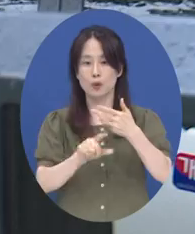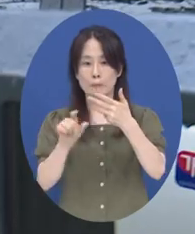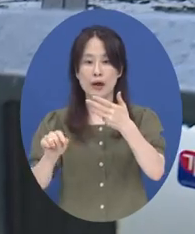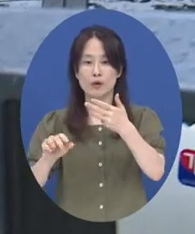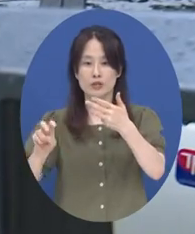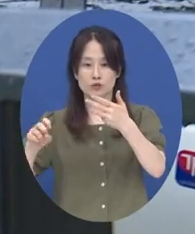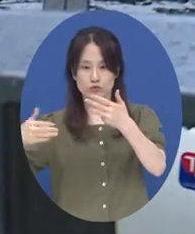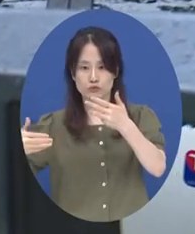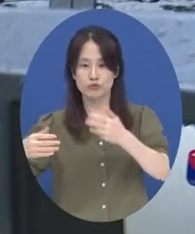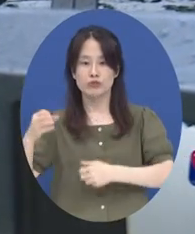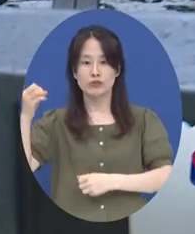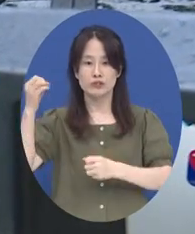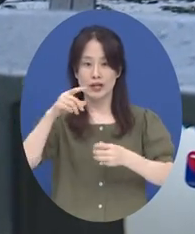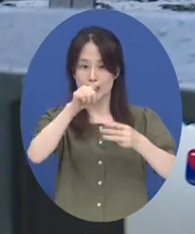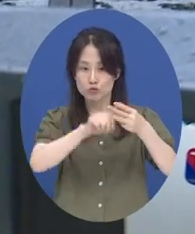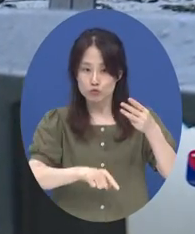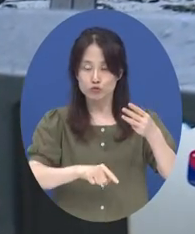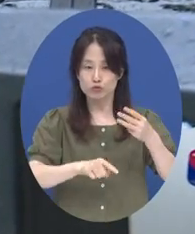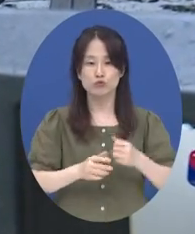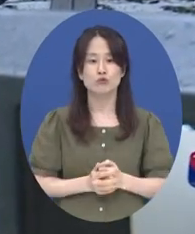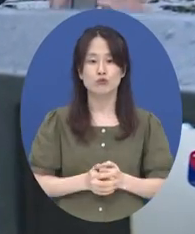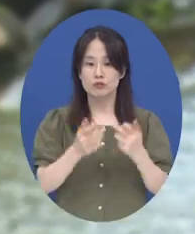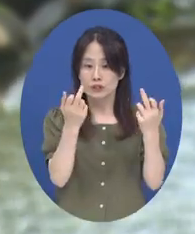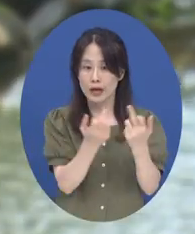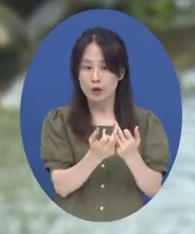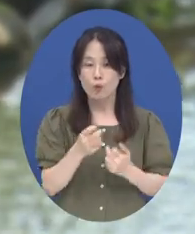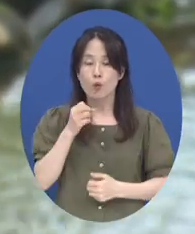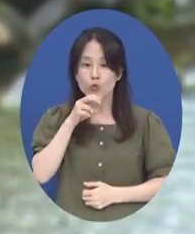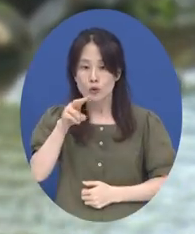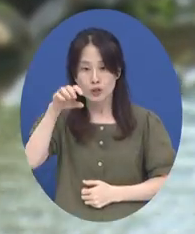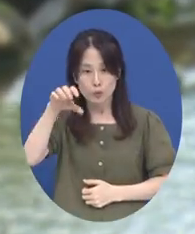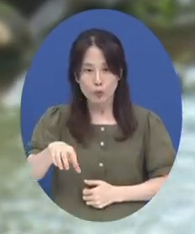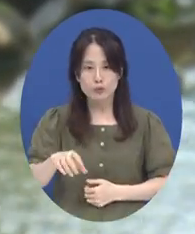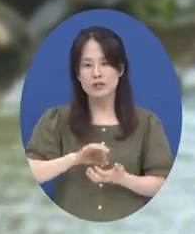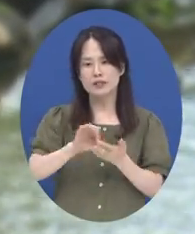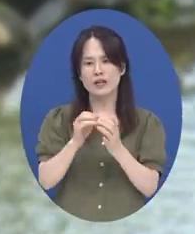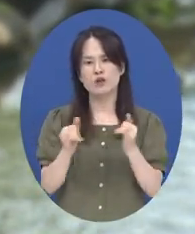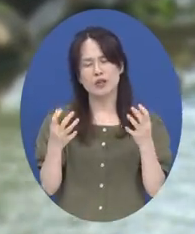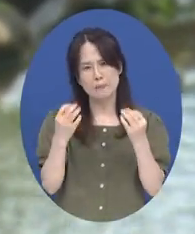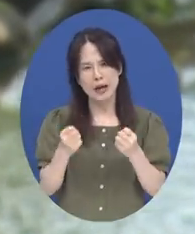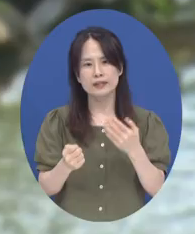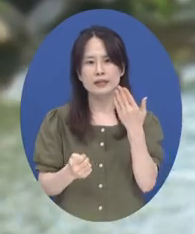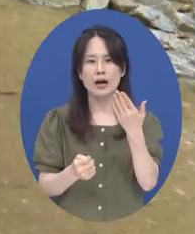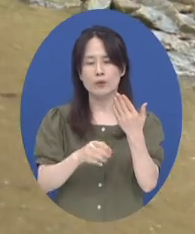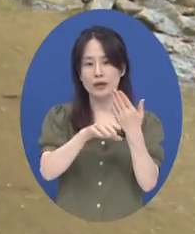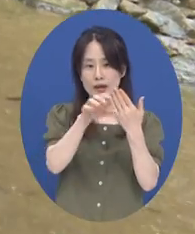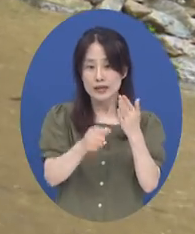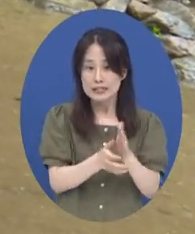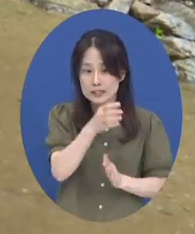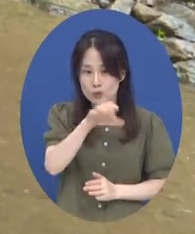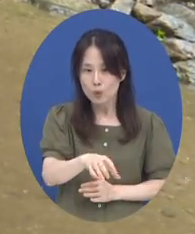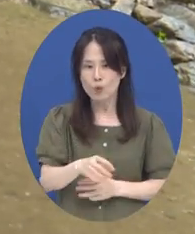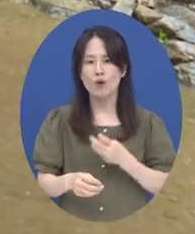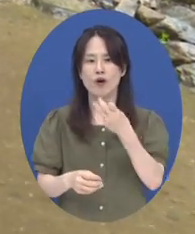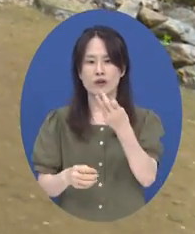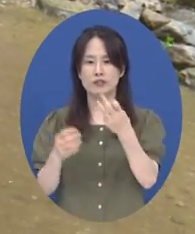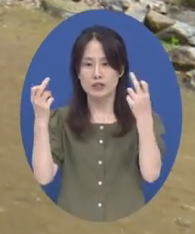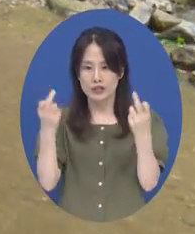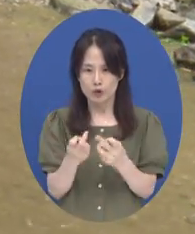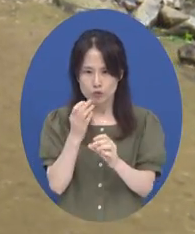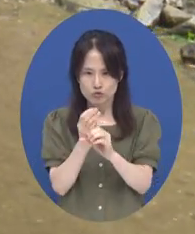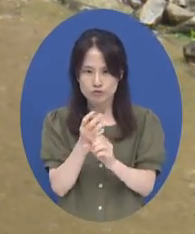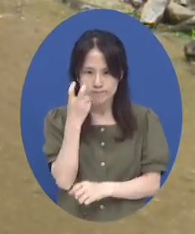29일까지 양주 장흥계곡, 용인 고기리계곡 등 이용객이 많은 9개 시군 13개 계곡을